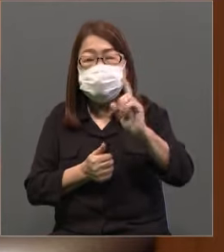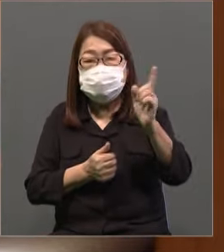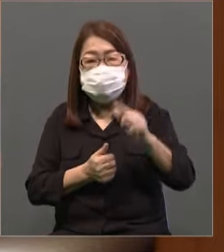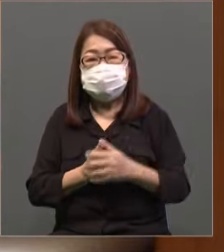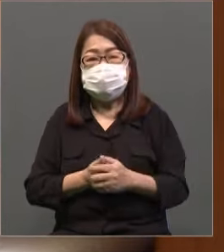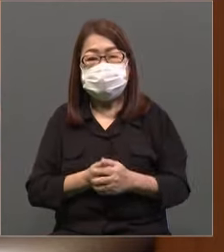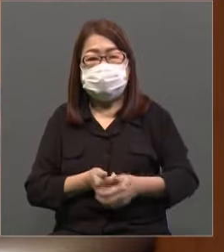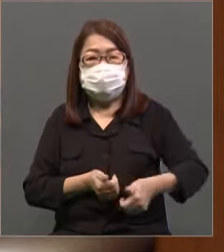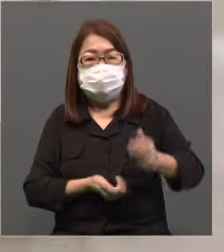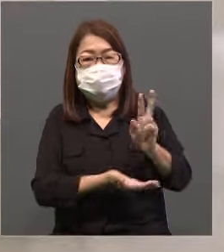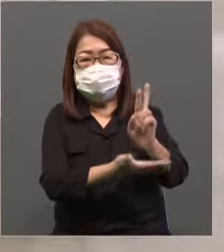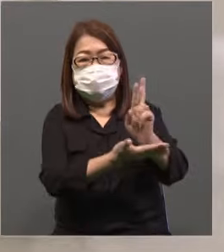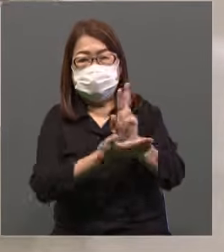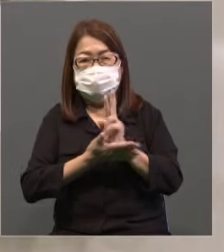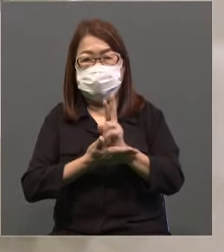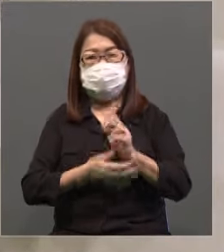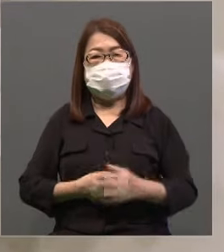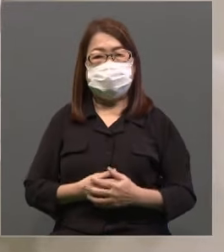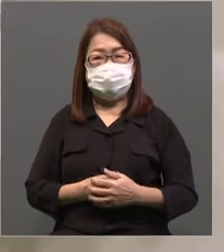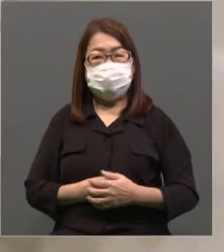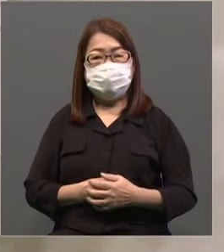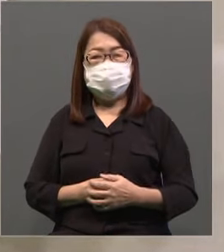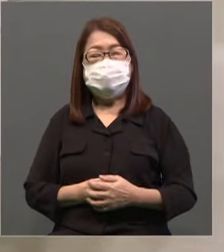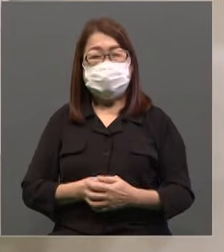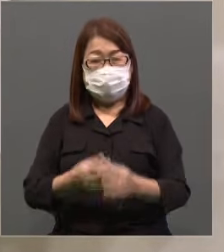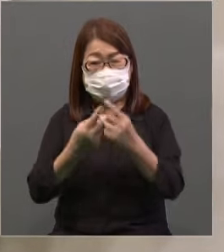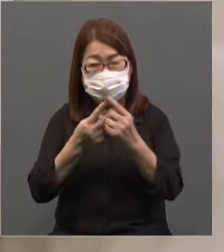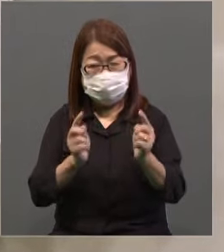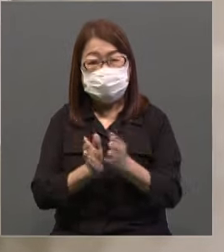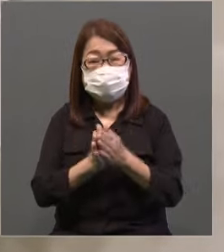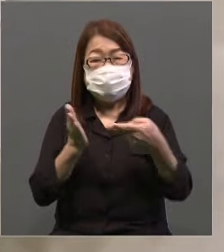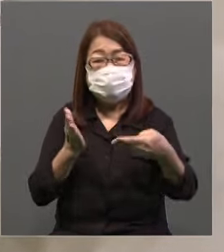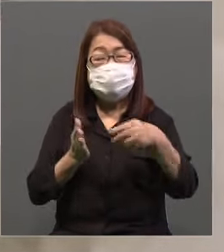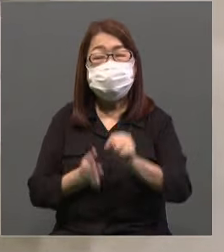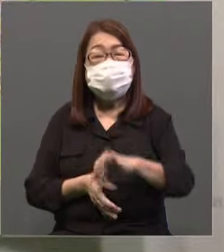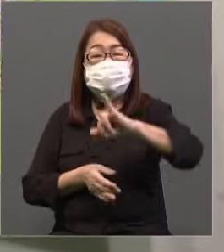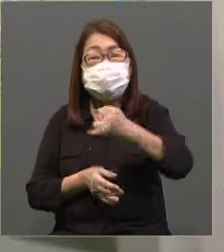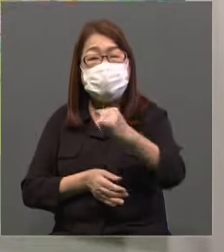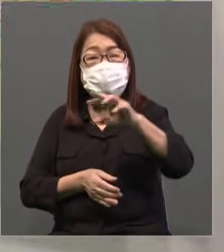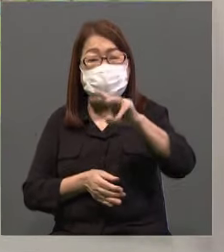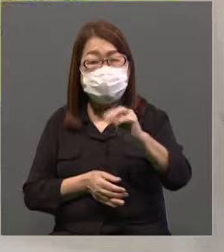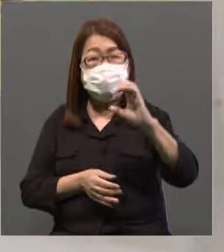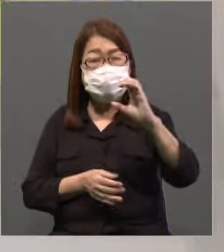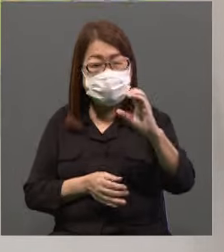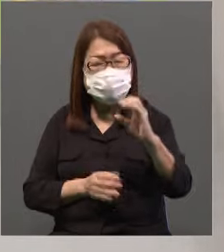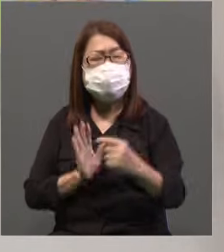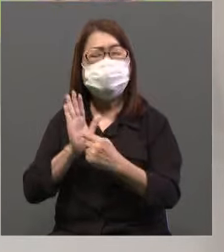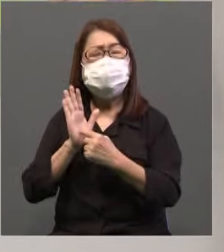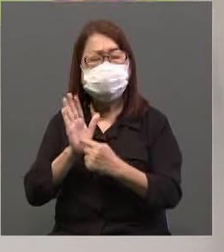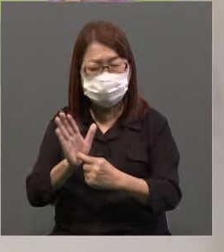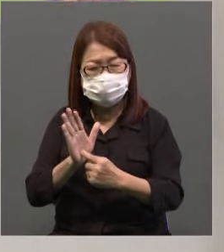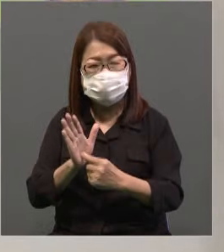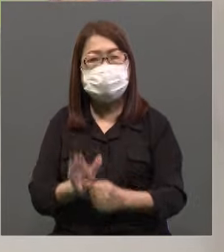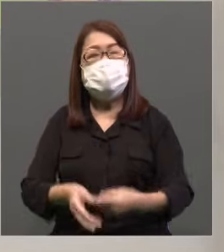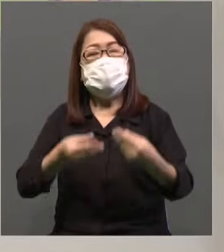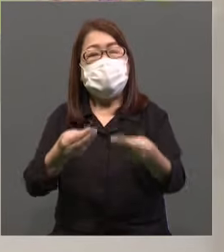รับรางวัล อย่างไรก็ตามหลักสูตร JMC คงเป็นเพียงกิจกรรมตัวอย่างที่มุมเยาว